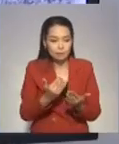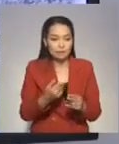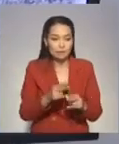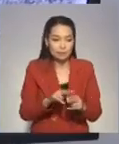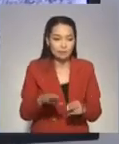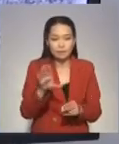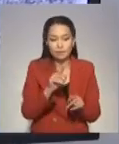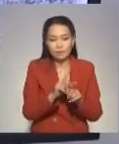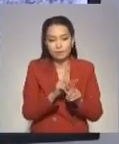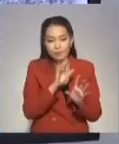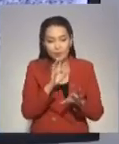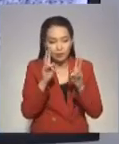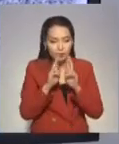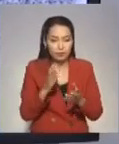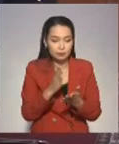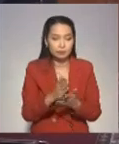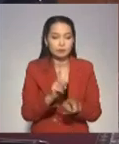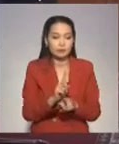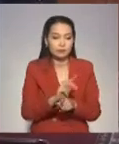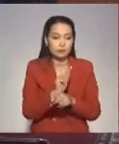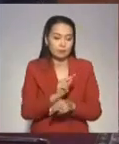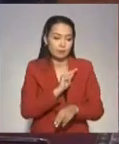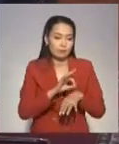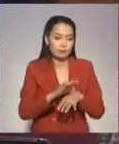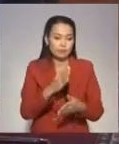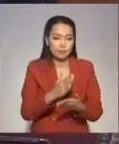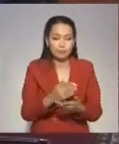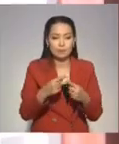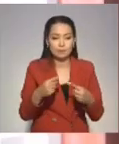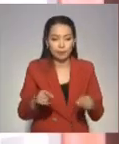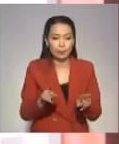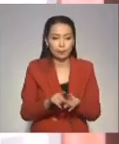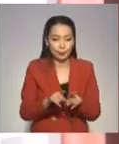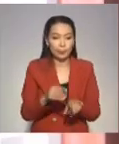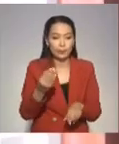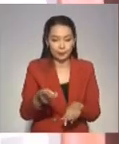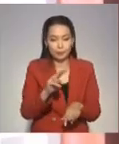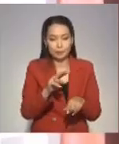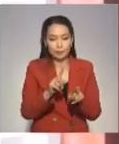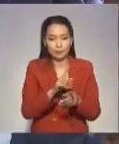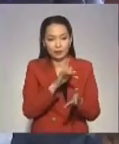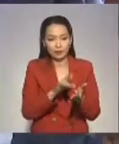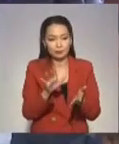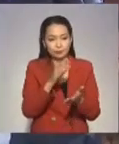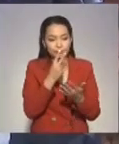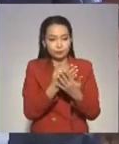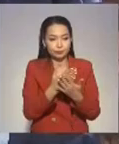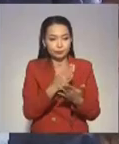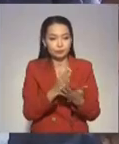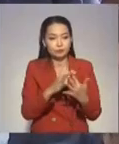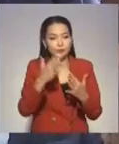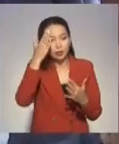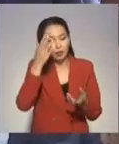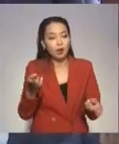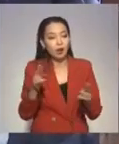аймақта 7,8 миллиард теңгенің жұмысы атқарылған. Ал Сырдария ауданында тек кент пен екі ауыл халқы оның шарапатын көрген. Қалған ауыл әкімдерінің